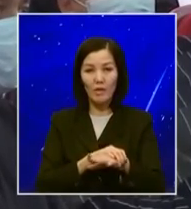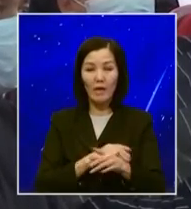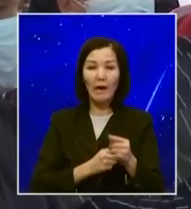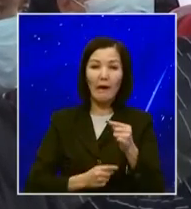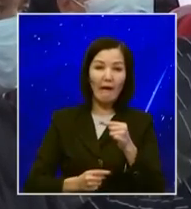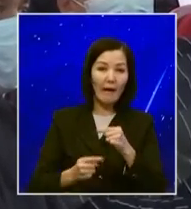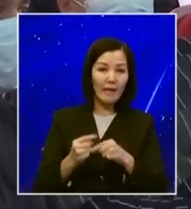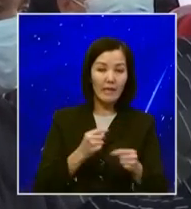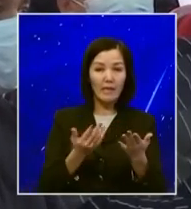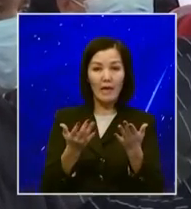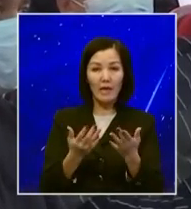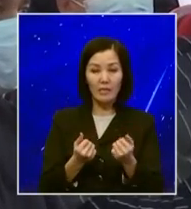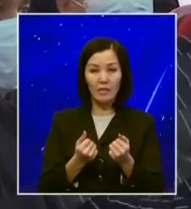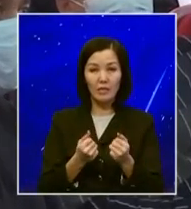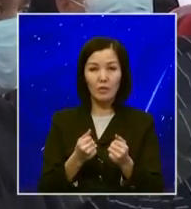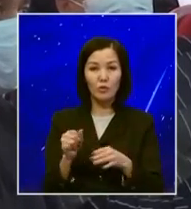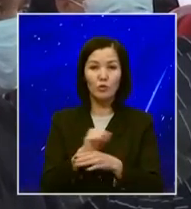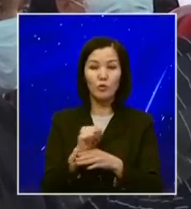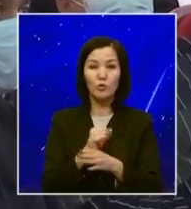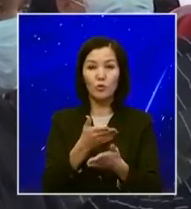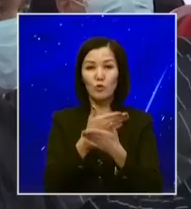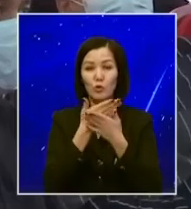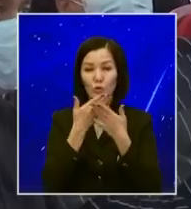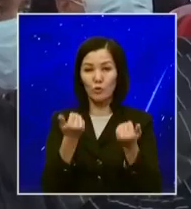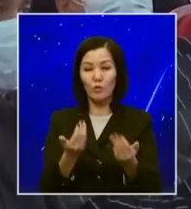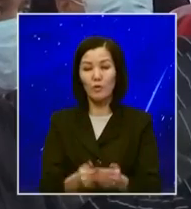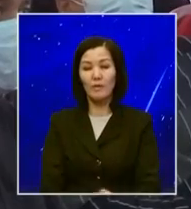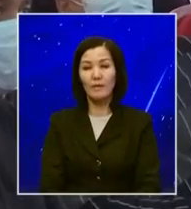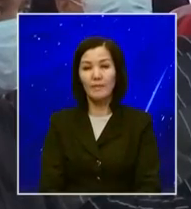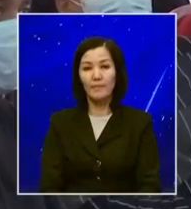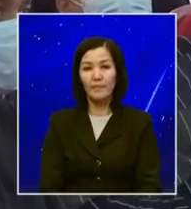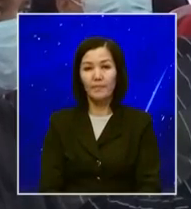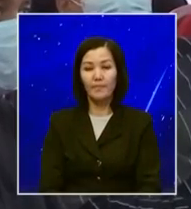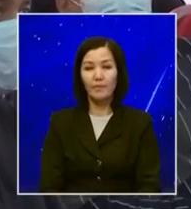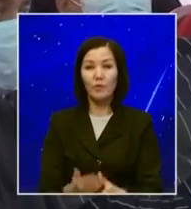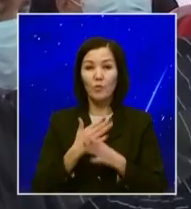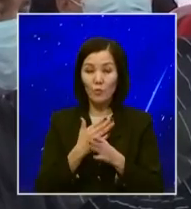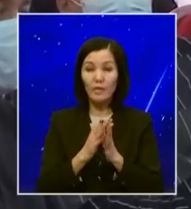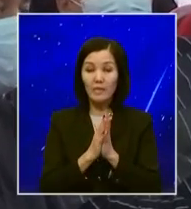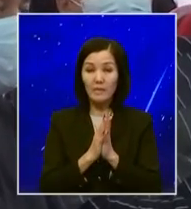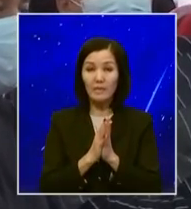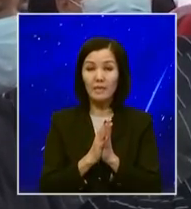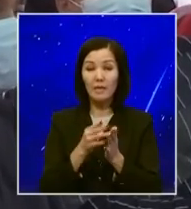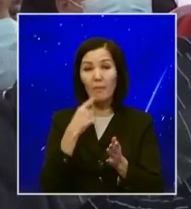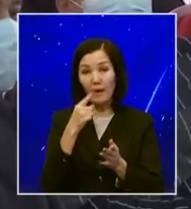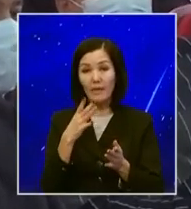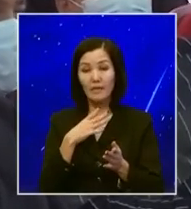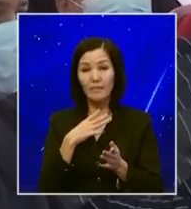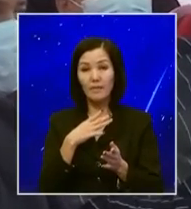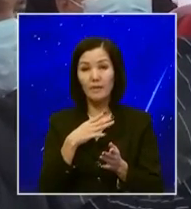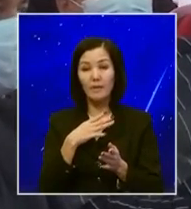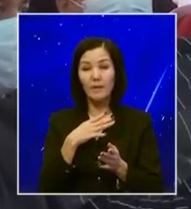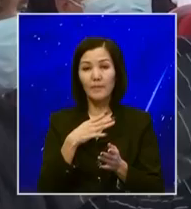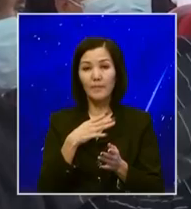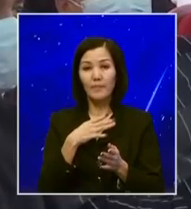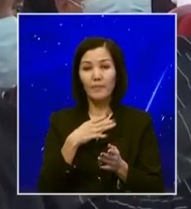десек, ол 12 машина жаңа жүргізушілер жоқ, машина жоқ, ол сіздерге айттым. Көмектесіңіздер, мына шығарып беріңіздер дедім. Ол туралы біз өзіміз